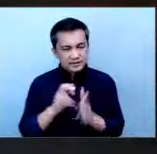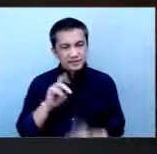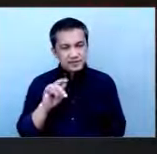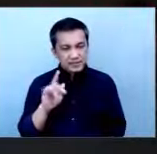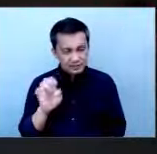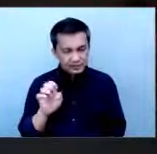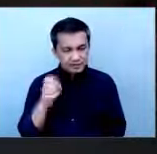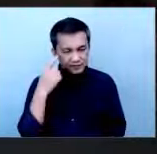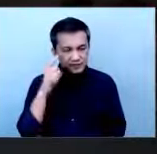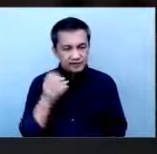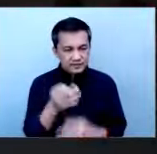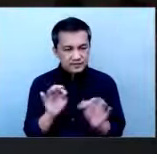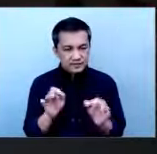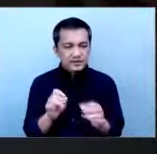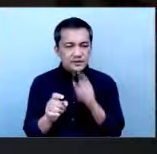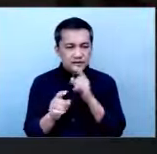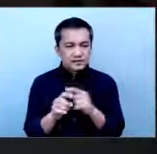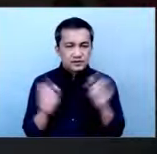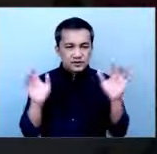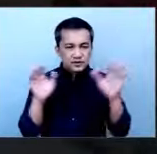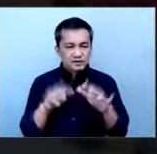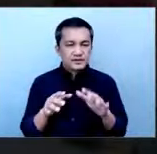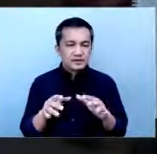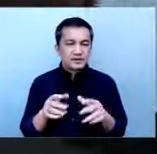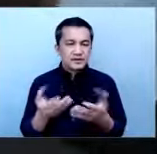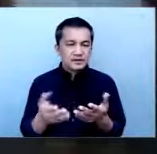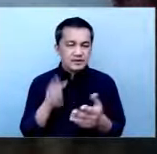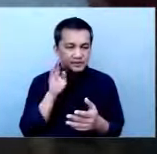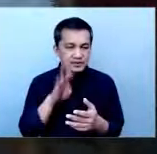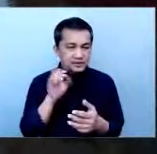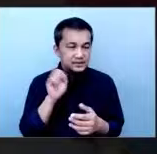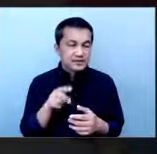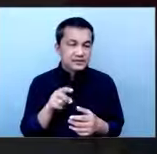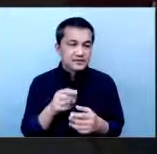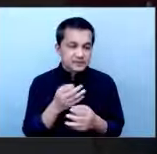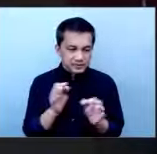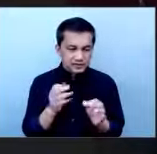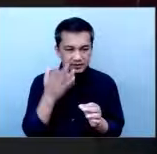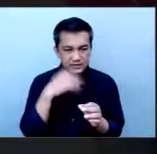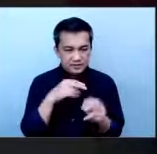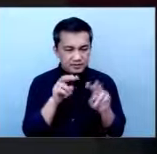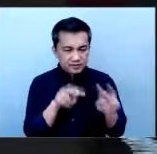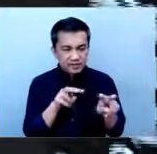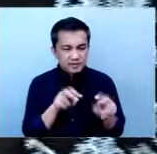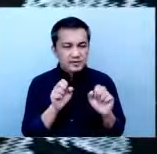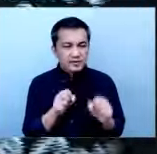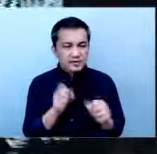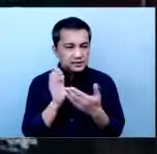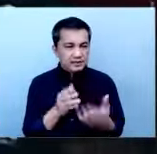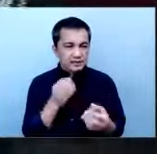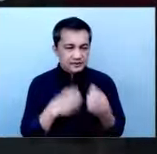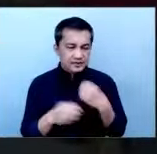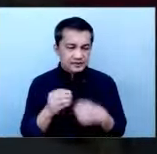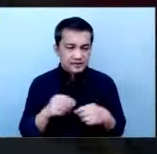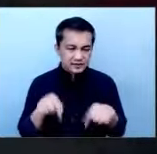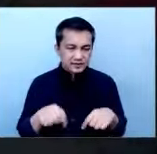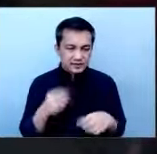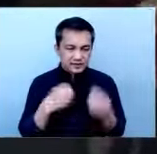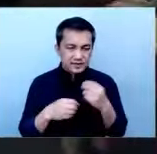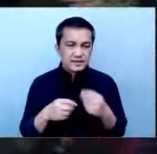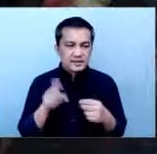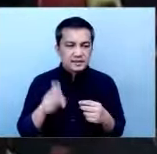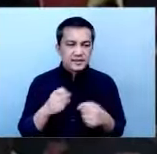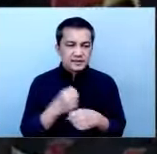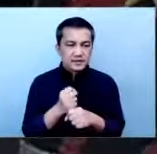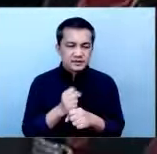for free, kaya nga talagang dinagsa ito ng mga kapatid natin dahil libre na, maganda ng view, pwede rin magdala ng pagkain at dito na kumain. Basta make sure